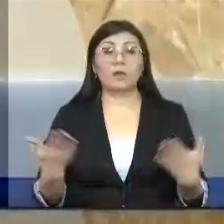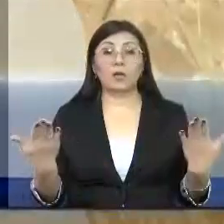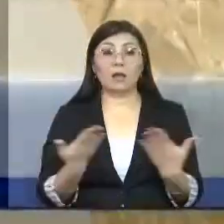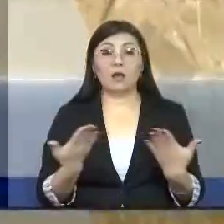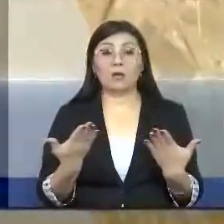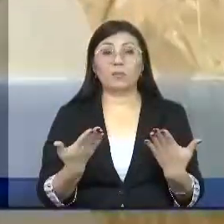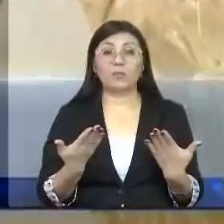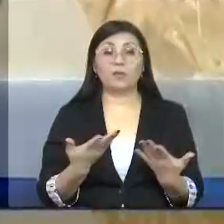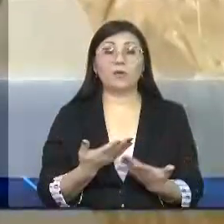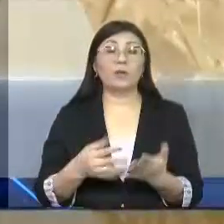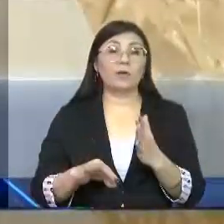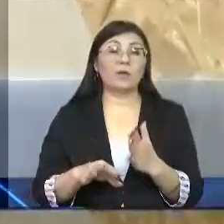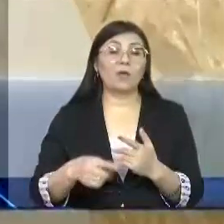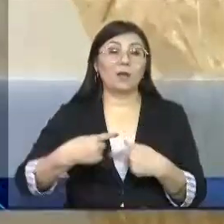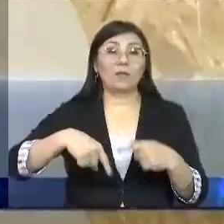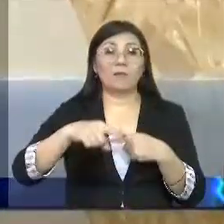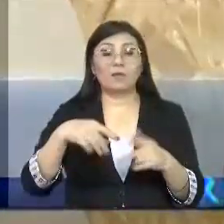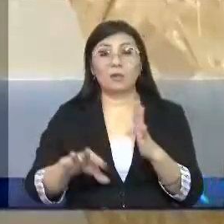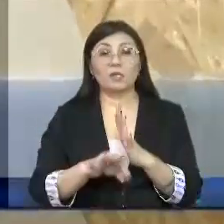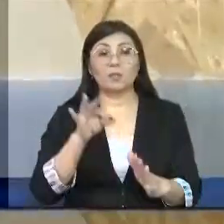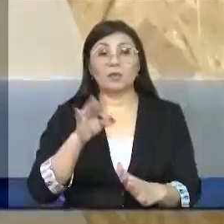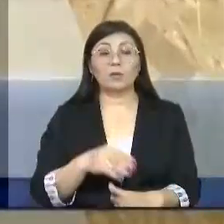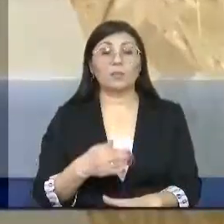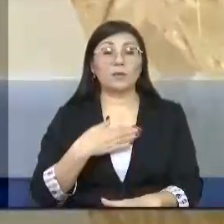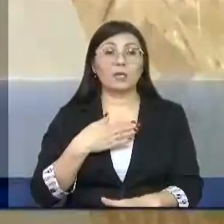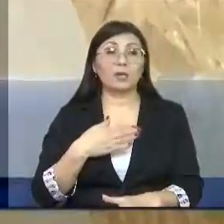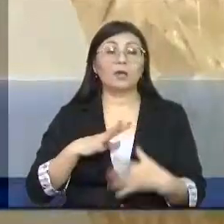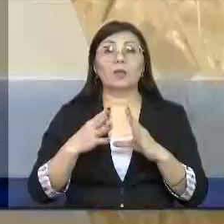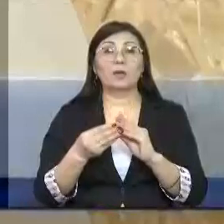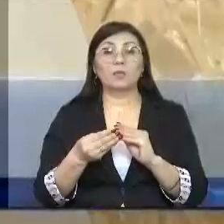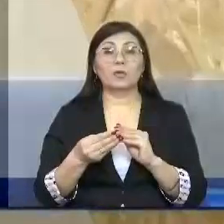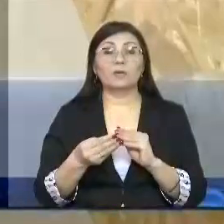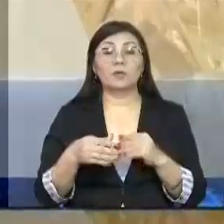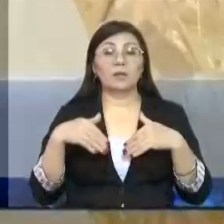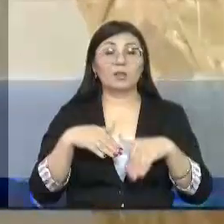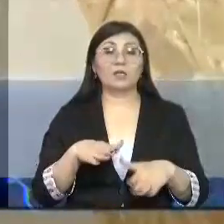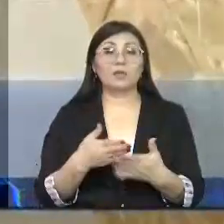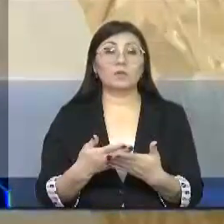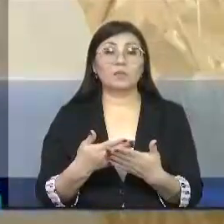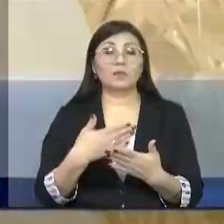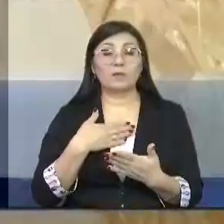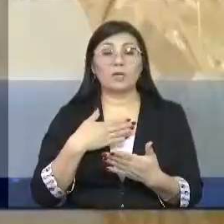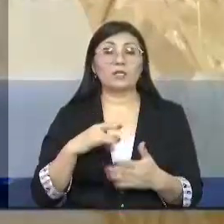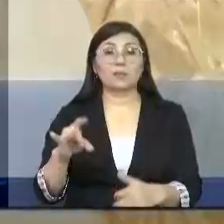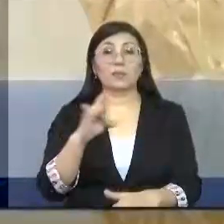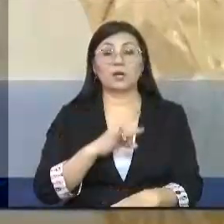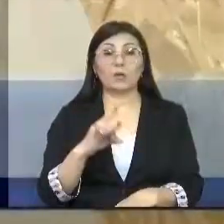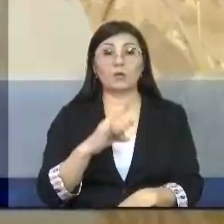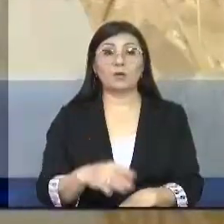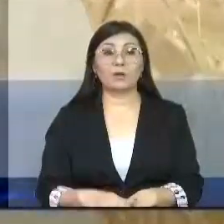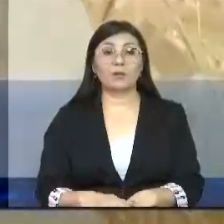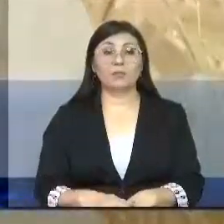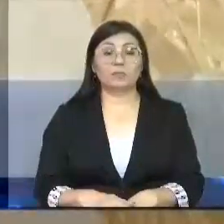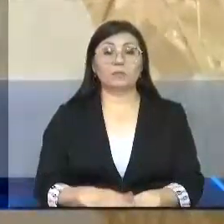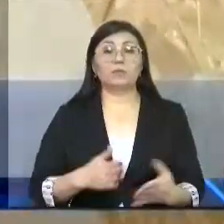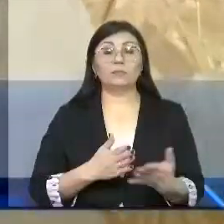какой вид бизнеса избрать. Ну, пришли к такому мнению, что вот у нас, как бы в нашем районе, как бы